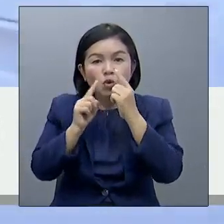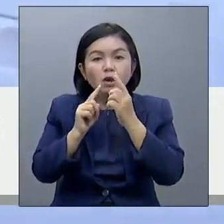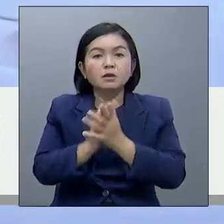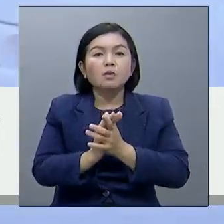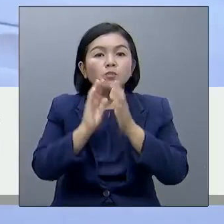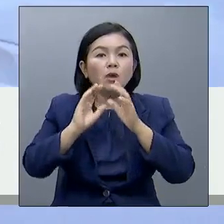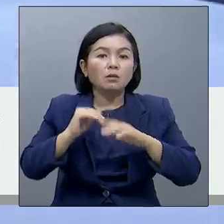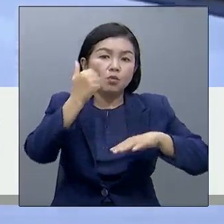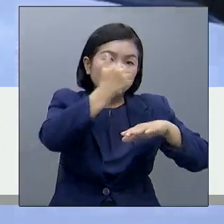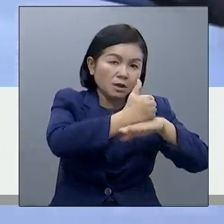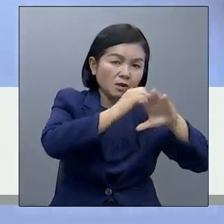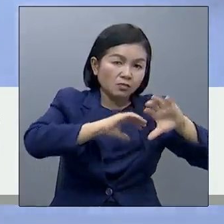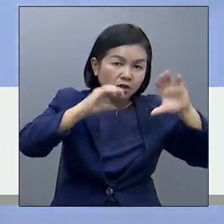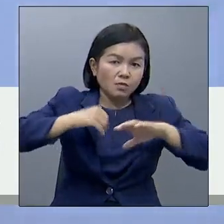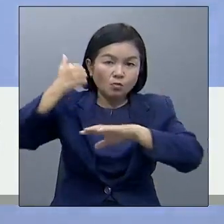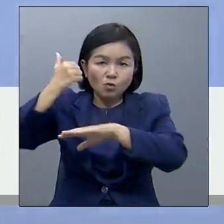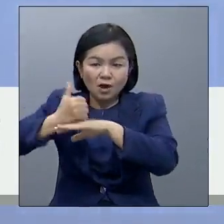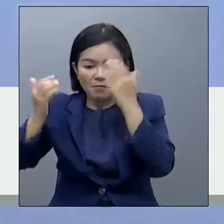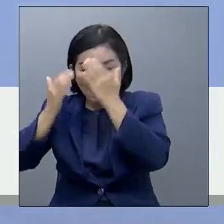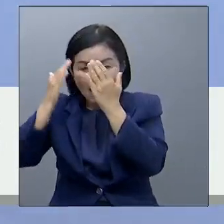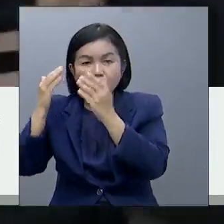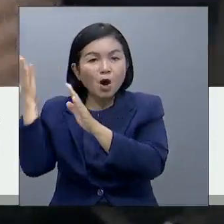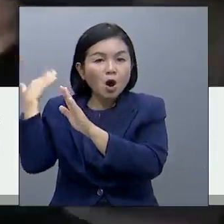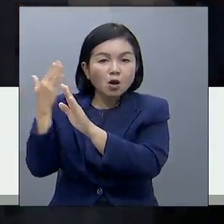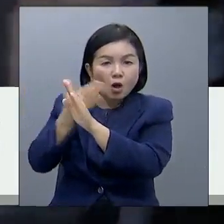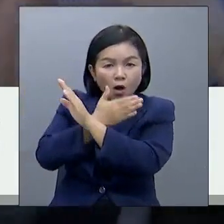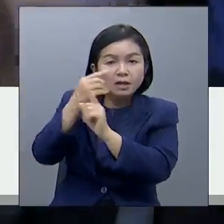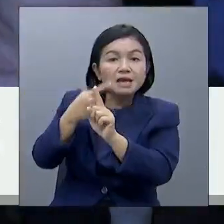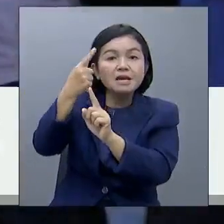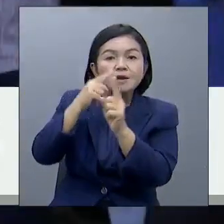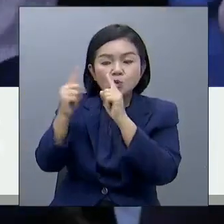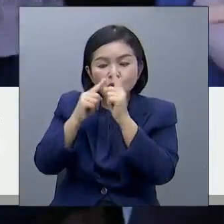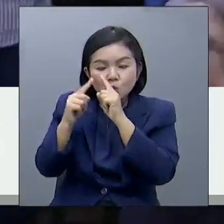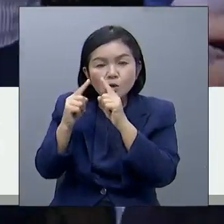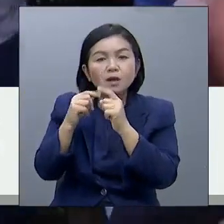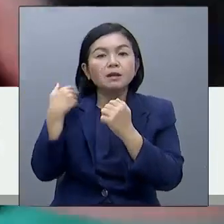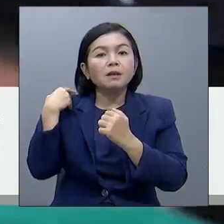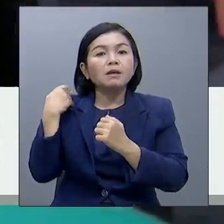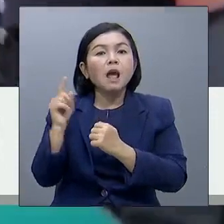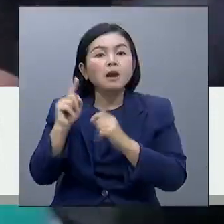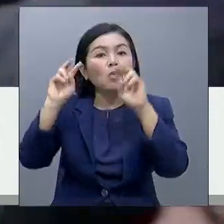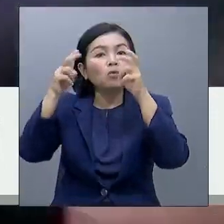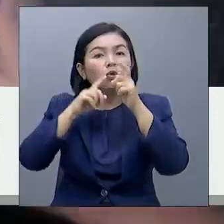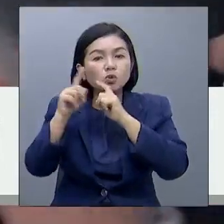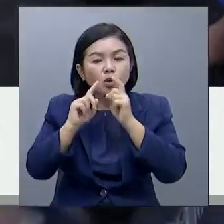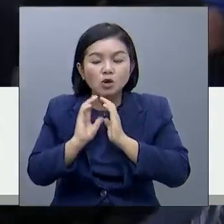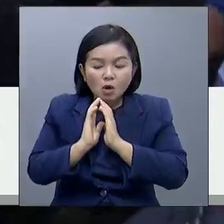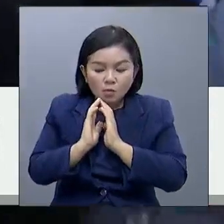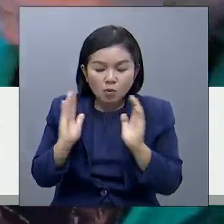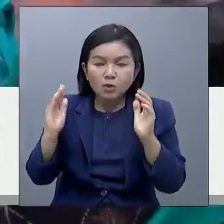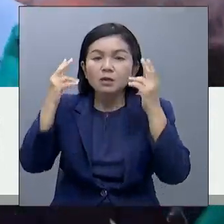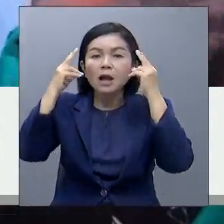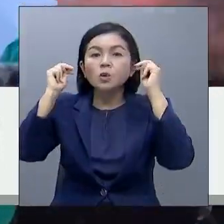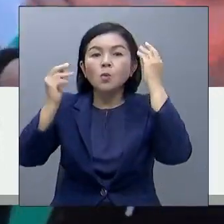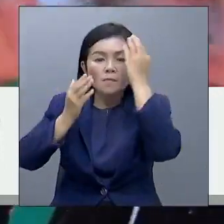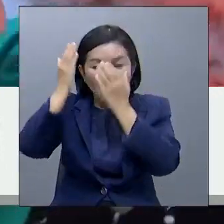ายได้หารือกันไว้เมื่อ1เดือนที่ผ่านมาด้วยค่ะหนึ่งในประเด็นที่จะพูดคุยกันก็คือการขอบคุณนายกรัฐมนตรีมาเล